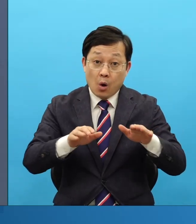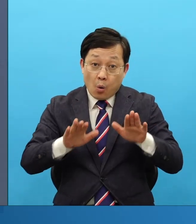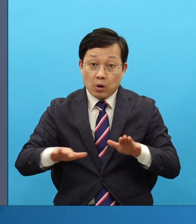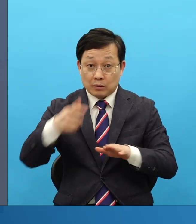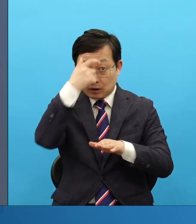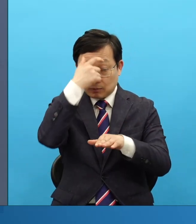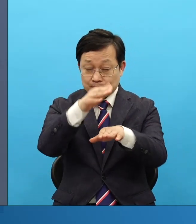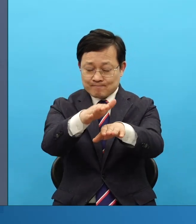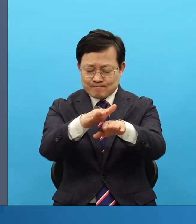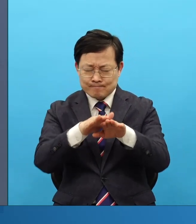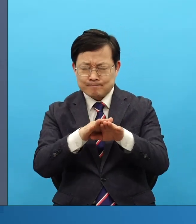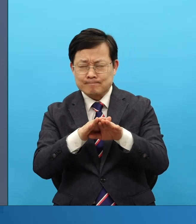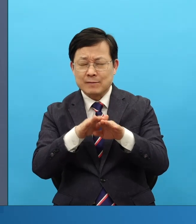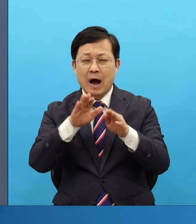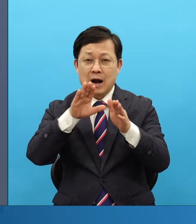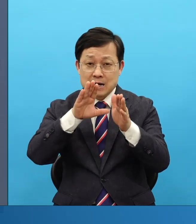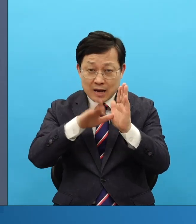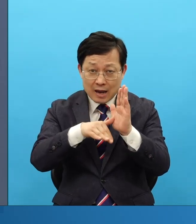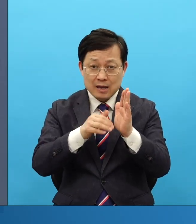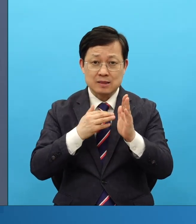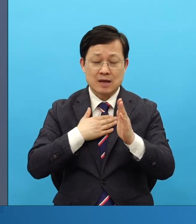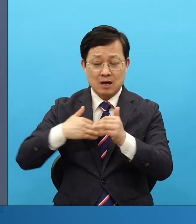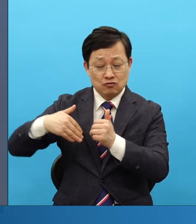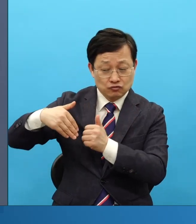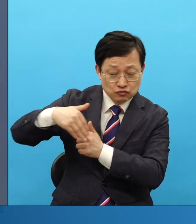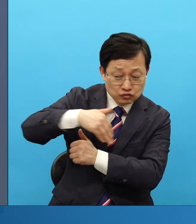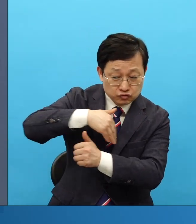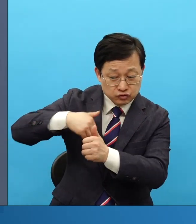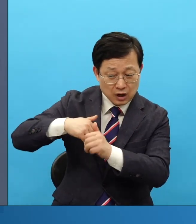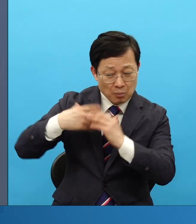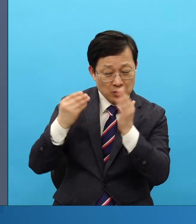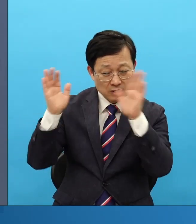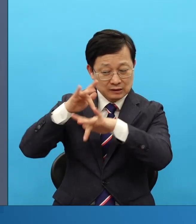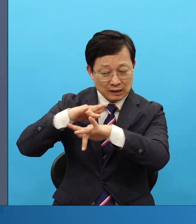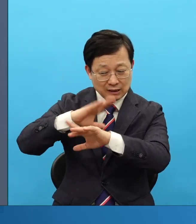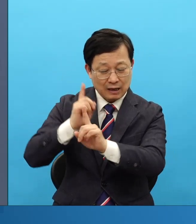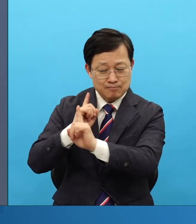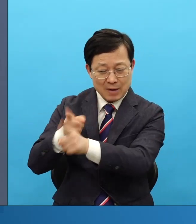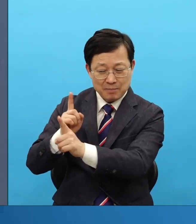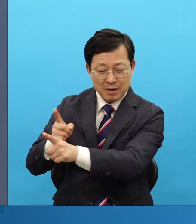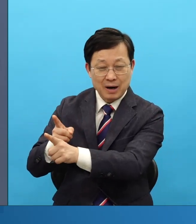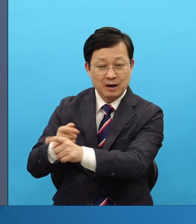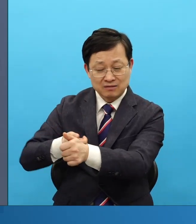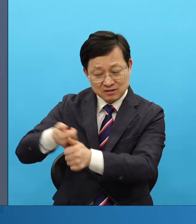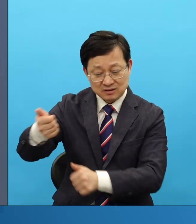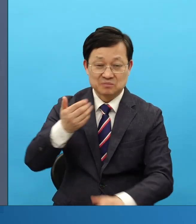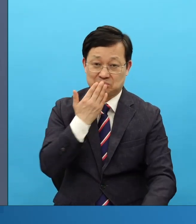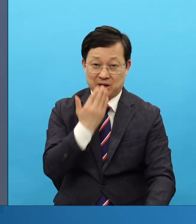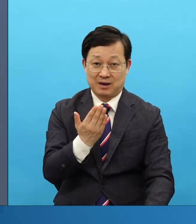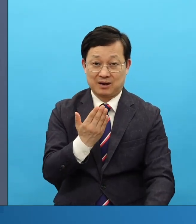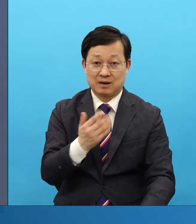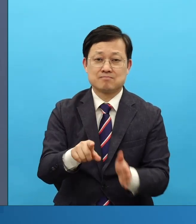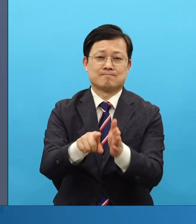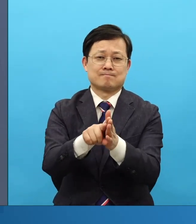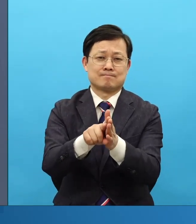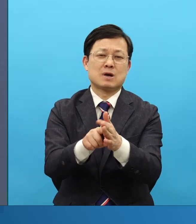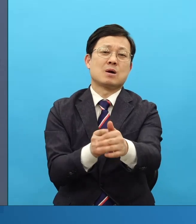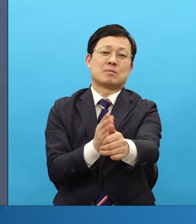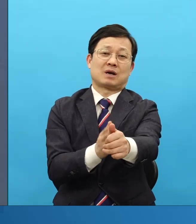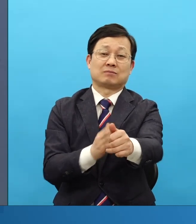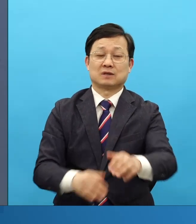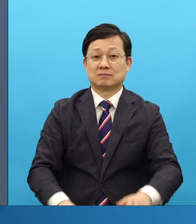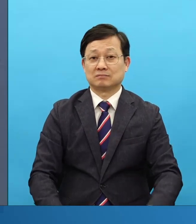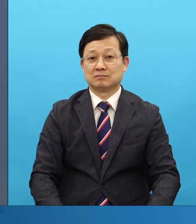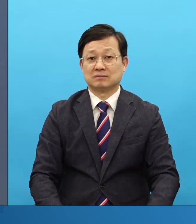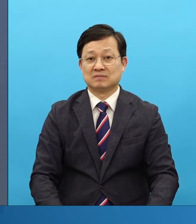시간에 여러분 주위에 있는 모든 흑암은 꺾이게 될 겁니다. During this time of worship, all the force of darkness 믿으셔야 around you will be 됩니다. completely broken 이런 down. 게 Believe in this. 믿음이지.